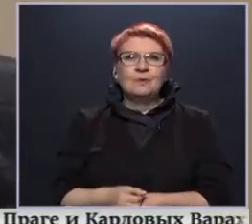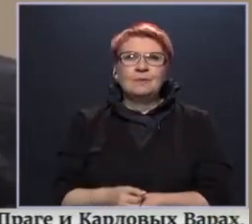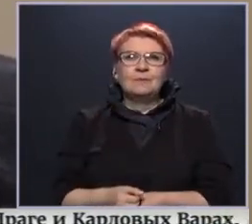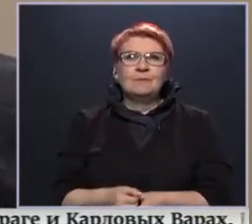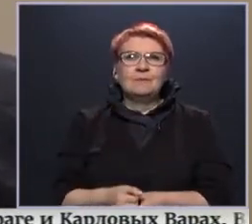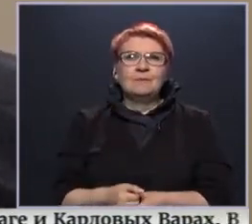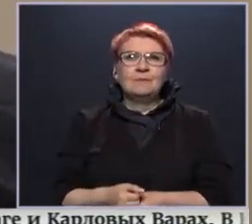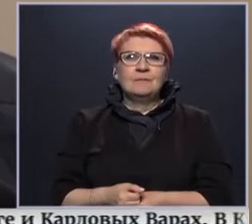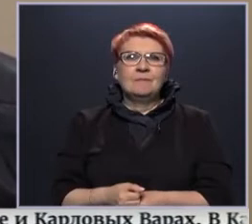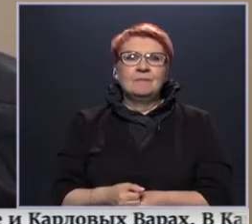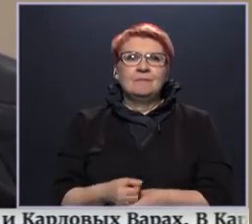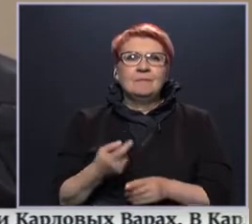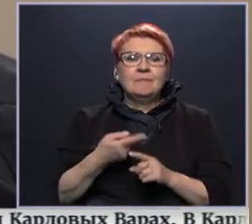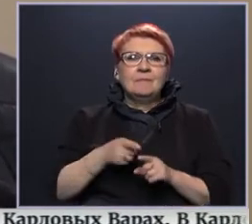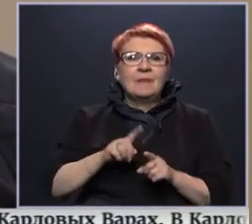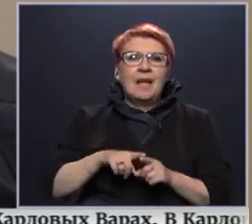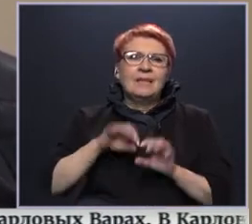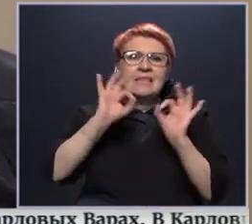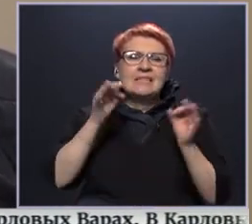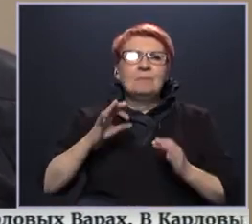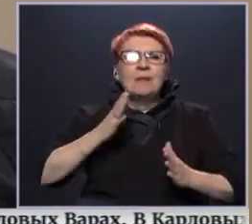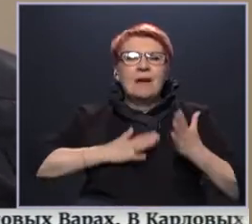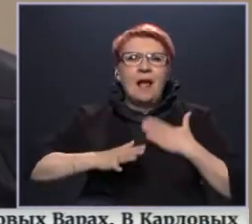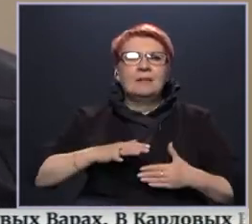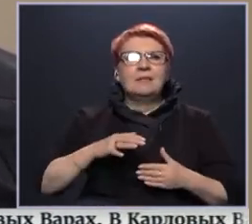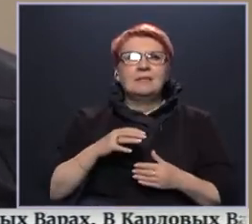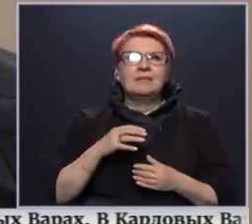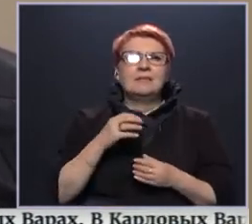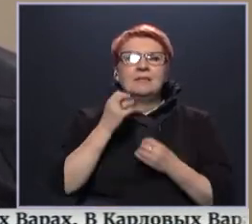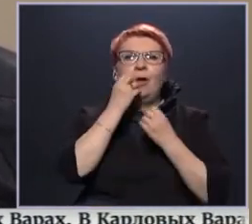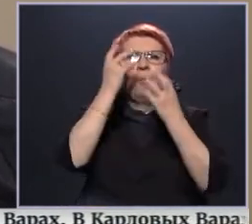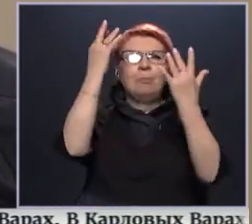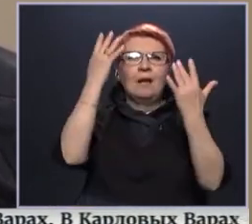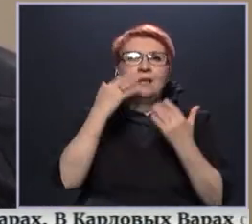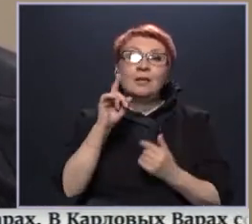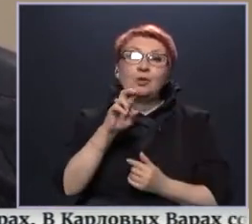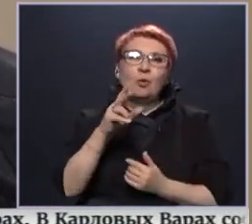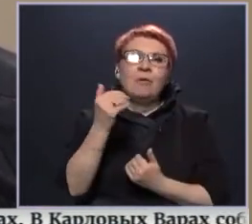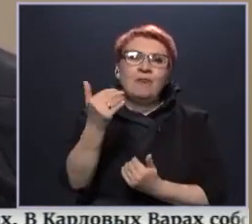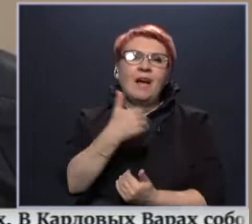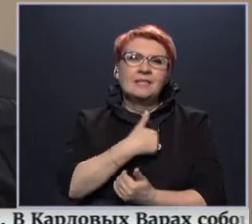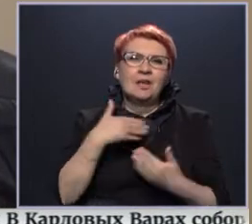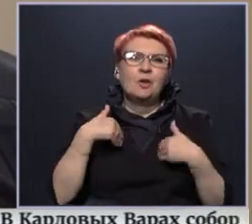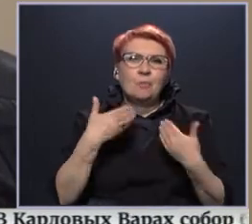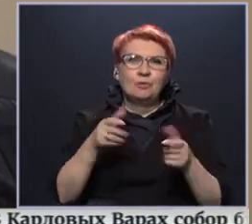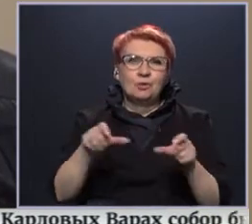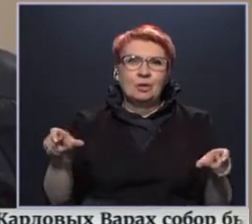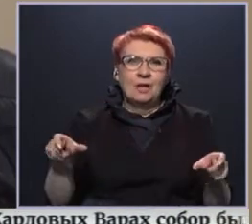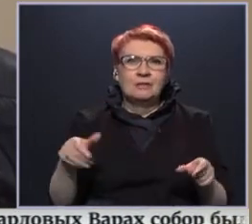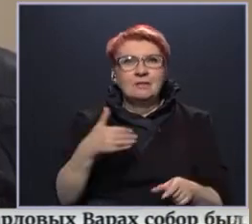Ну, символ жизни, радости, великая благодать. Что бы вы хотели пожелать? Я хотел